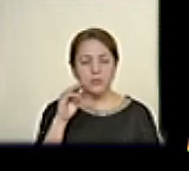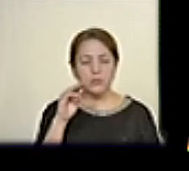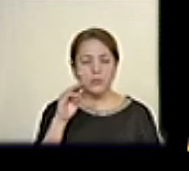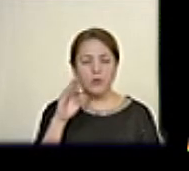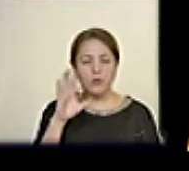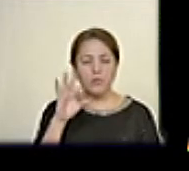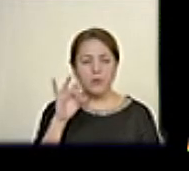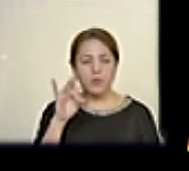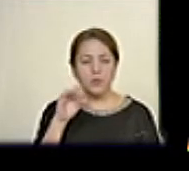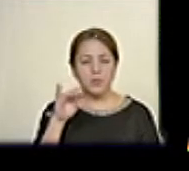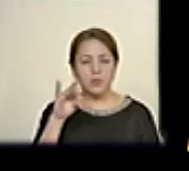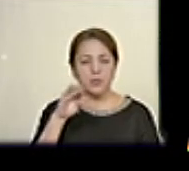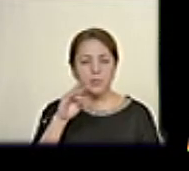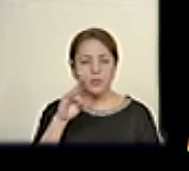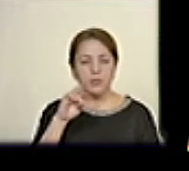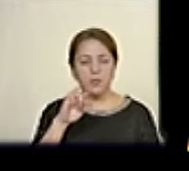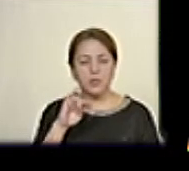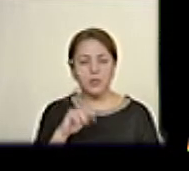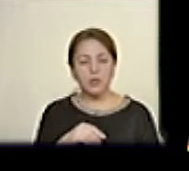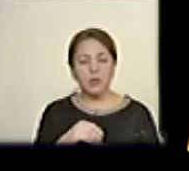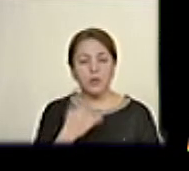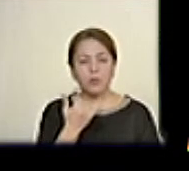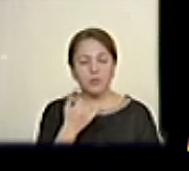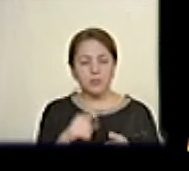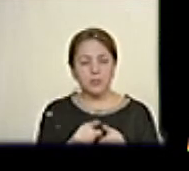же? Молодцы.